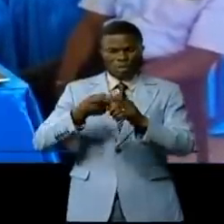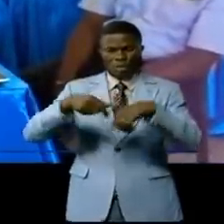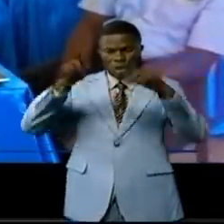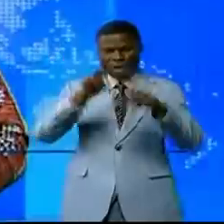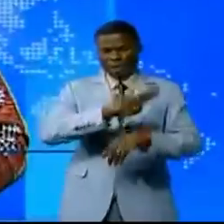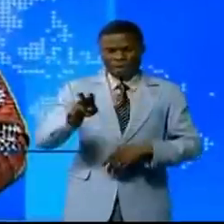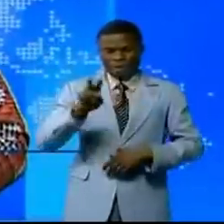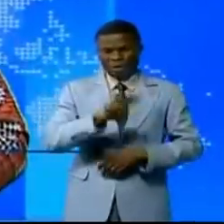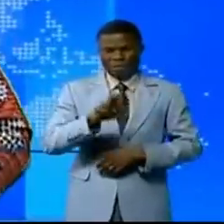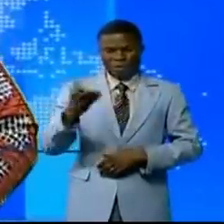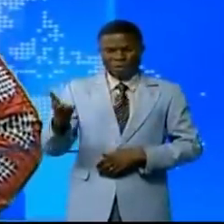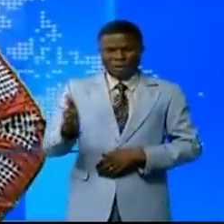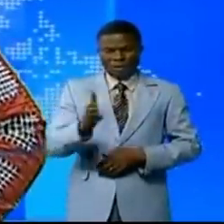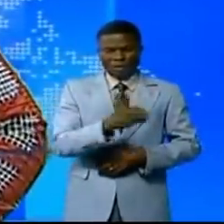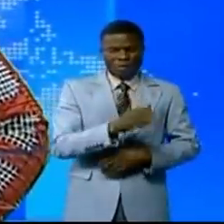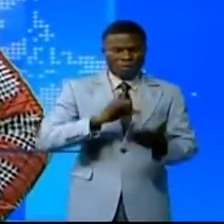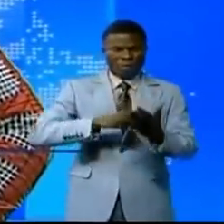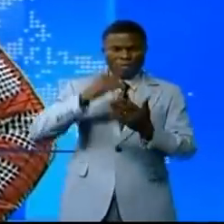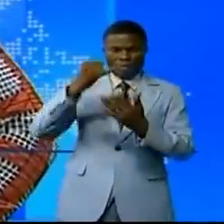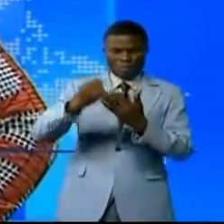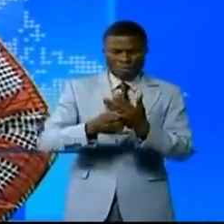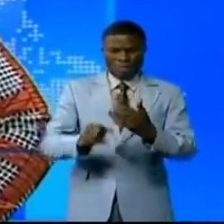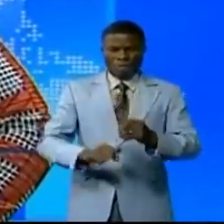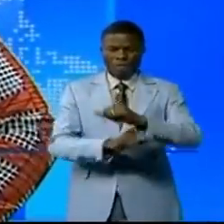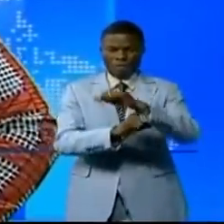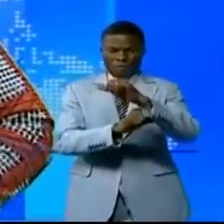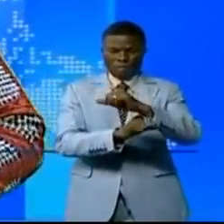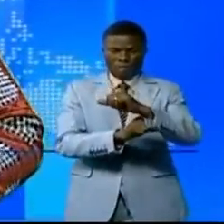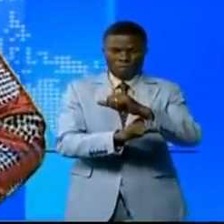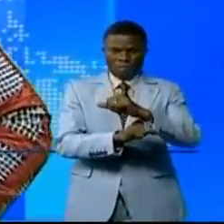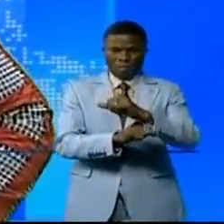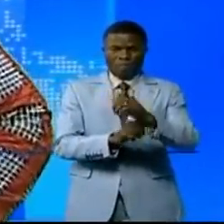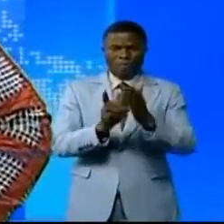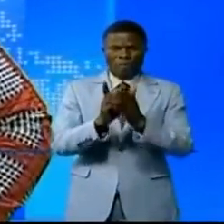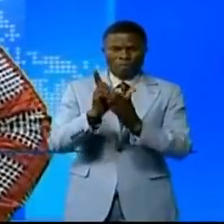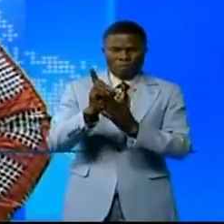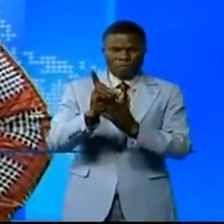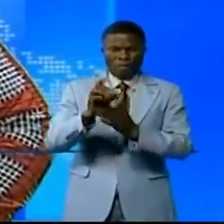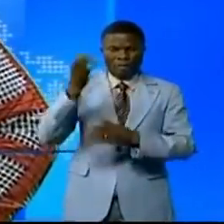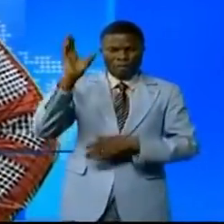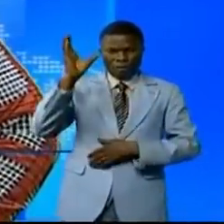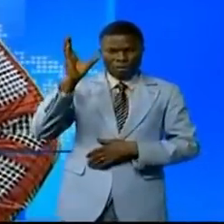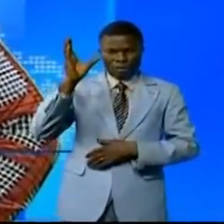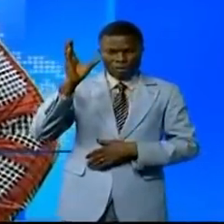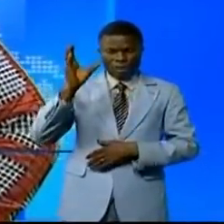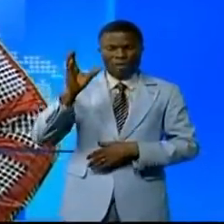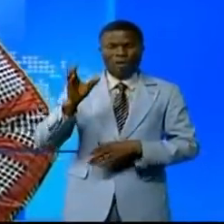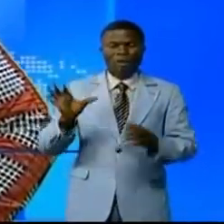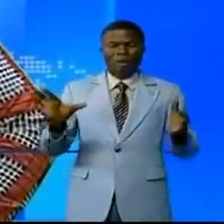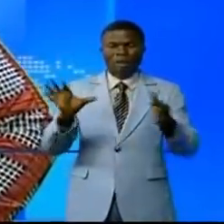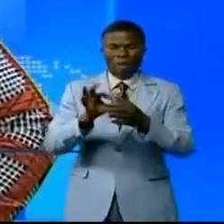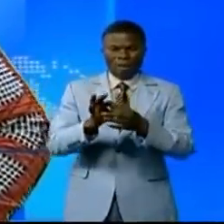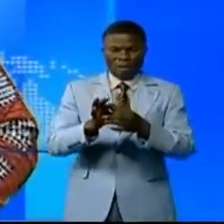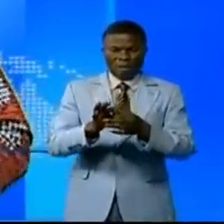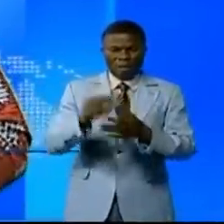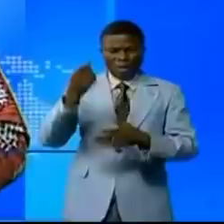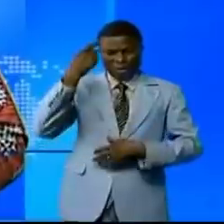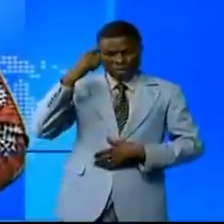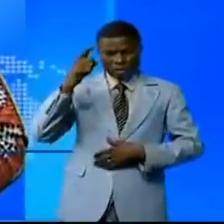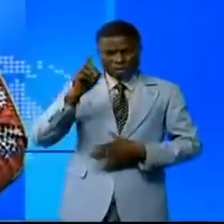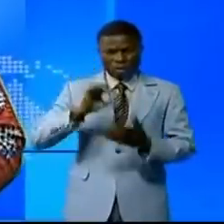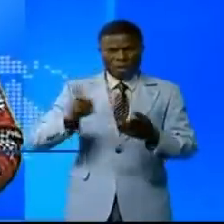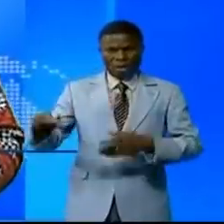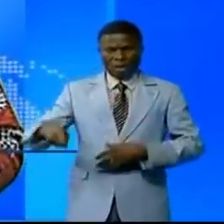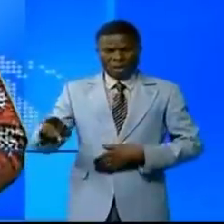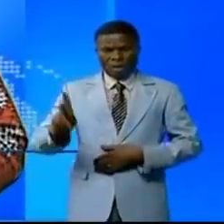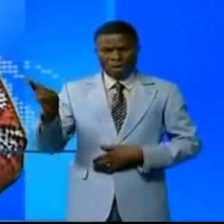2022. Le programme d'appui au développement rural inclusif et résilient pour les provinces